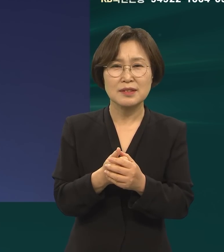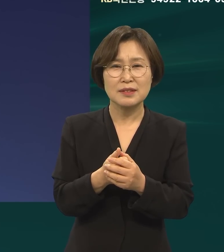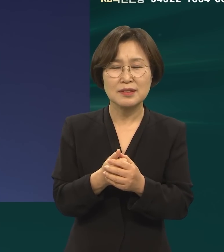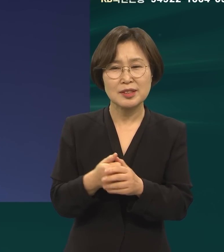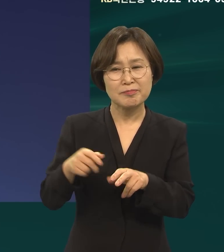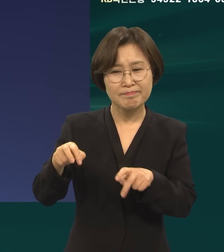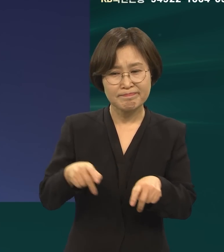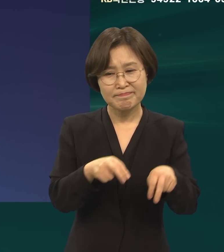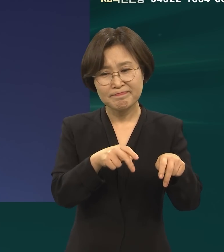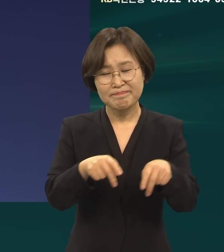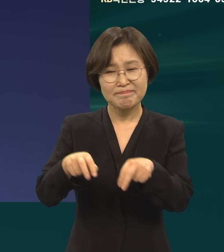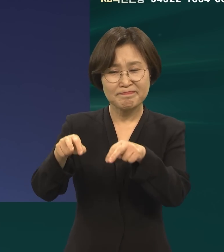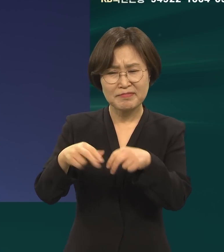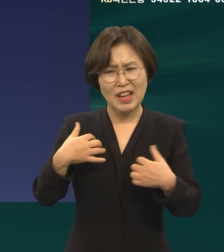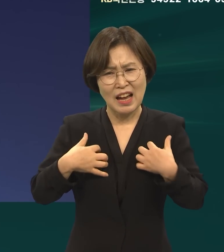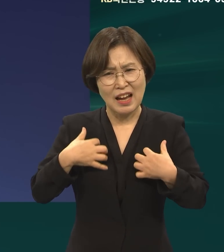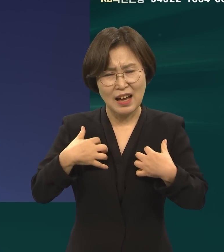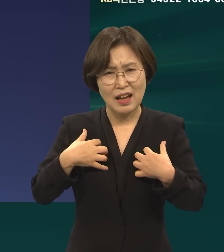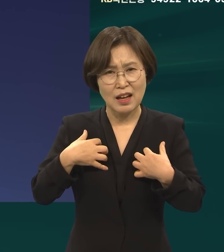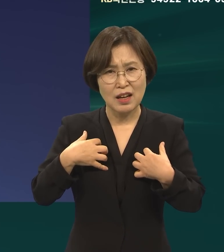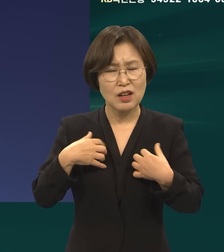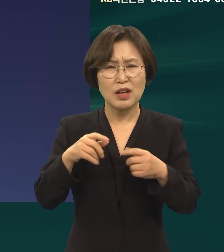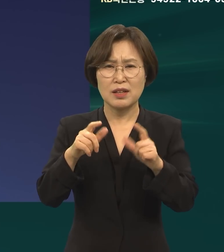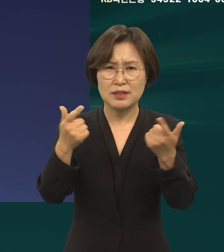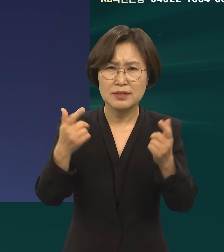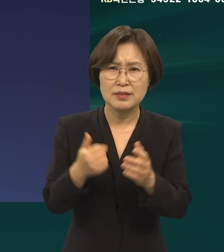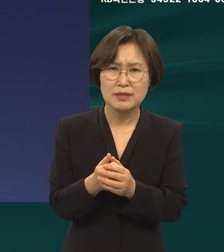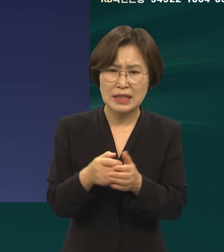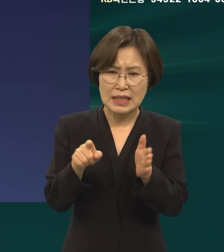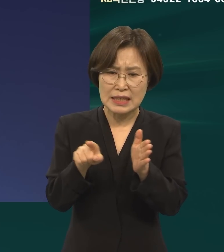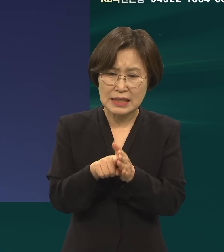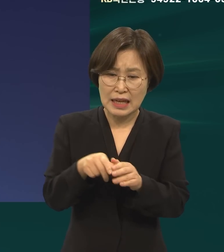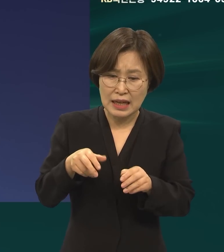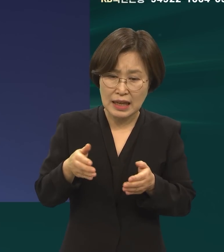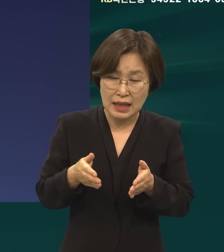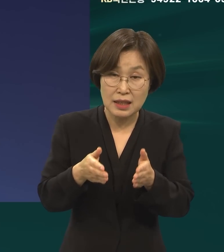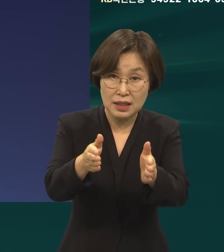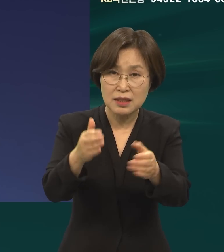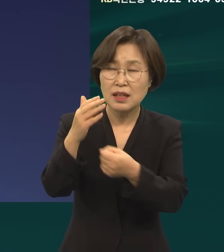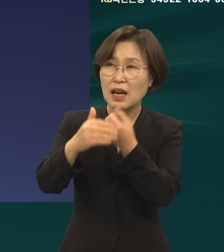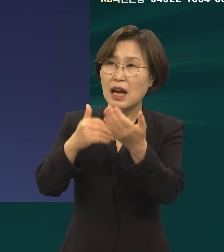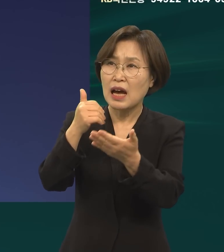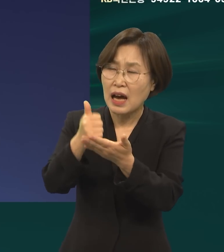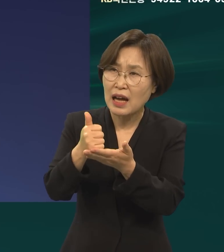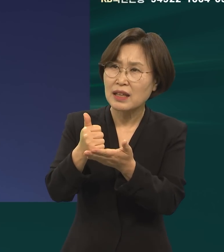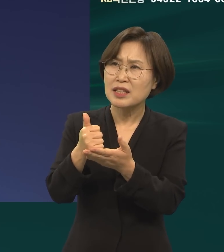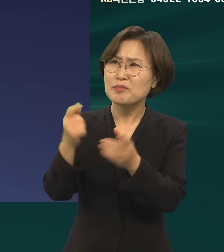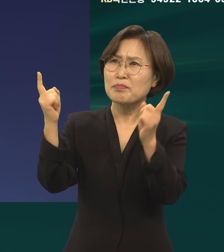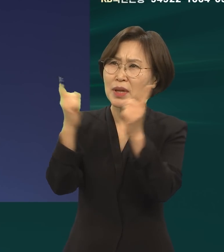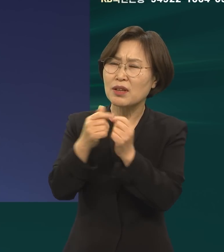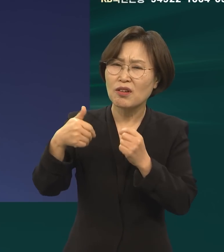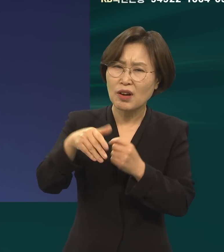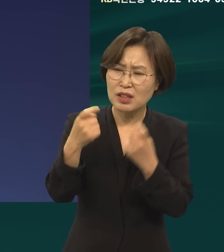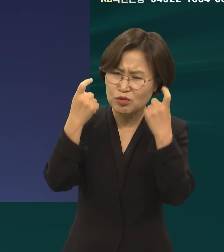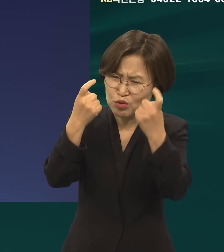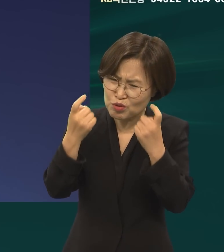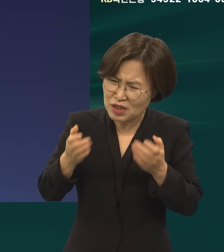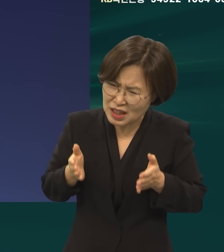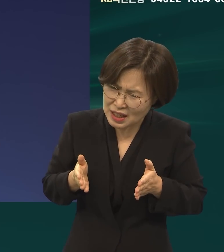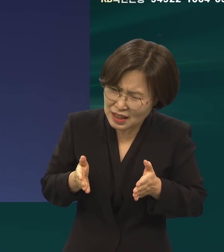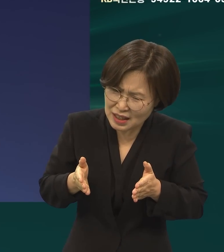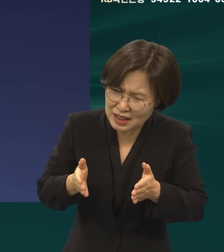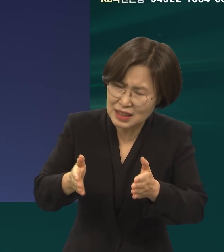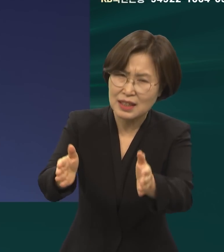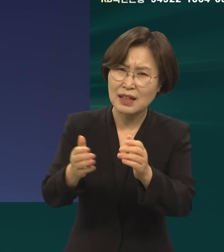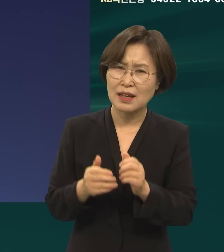산책길처럼 기쁜 일만이 아닙니다. 신앙의 길은 하나님 만나러 가는 광야의 순례길입니다. 그 지루해 보이는